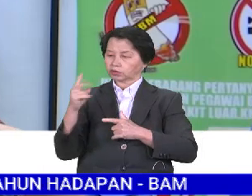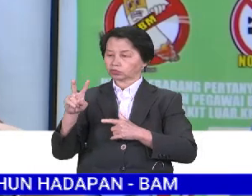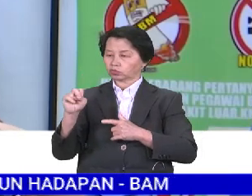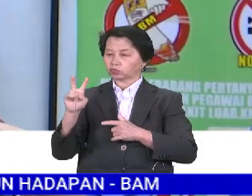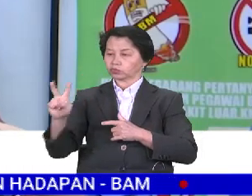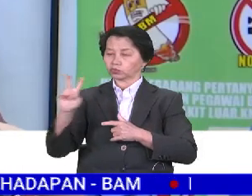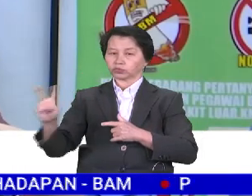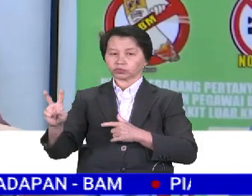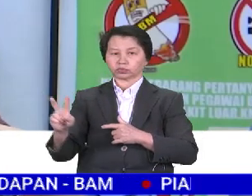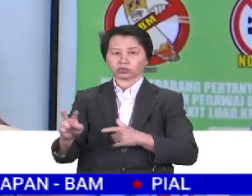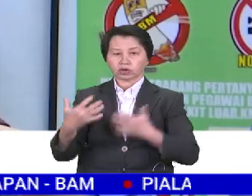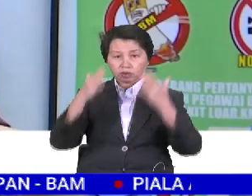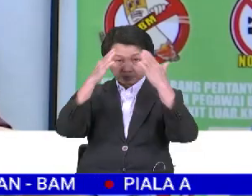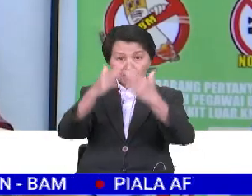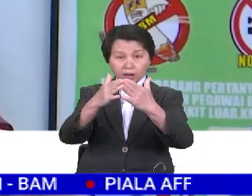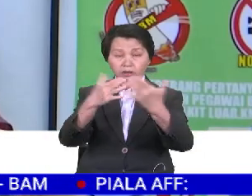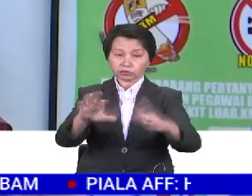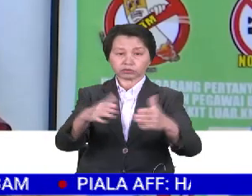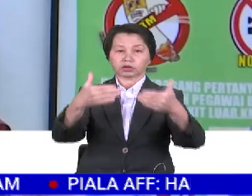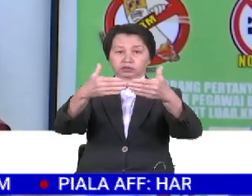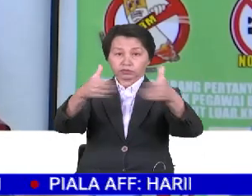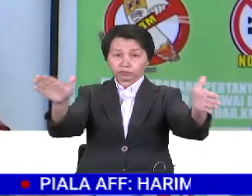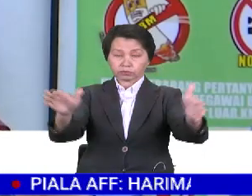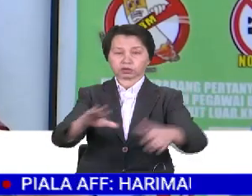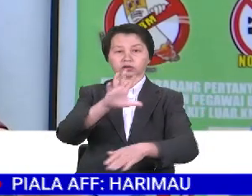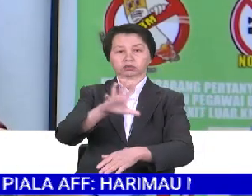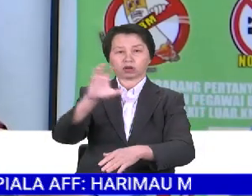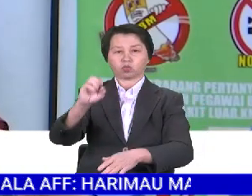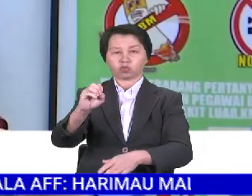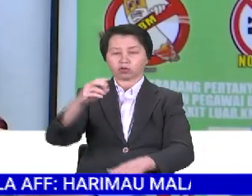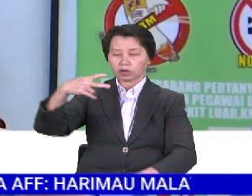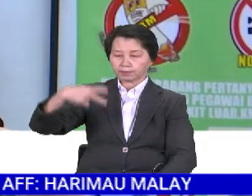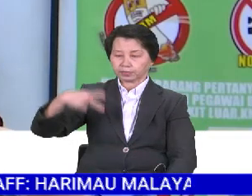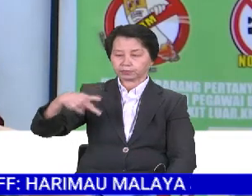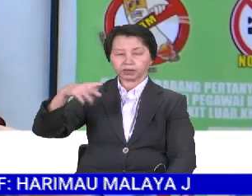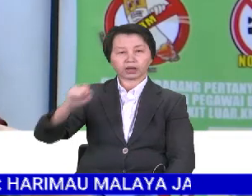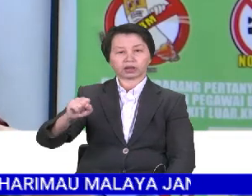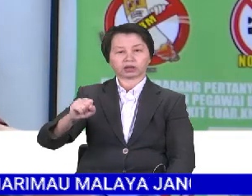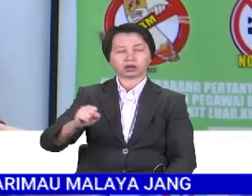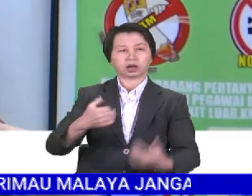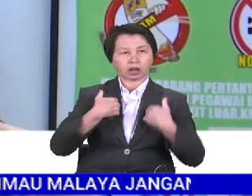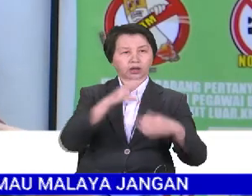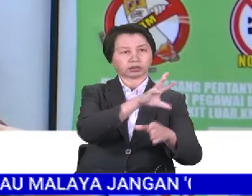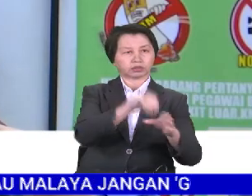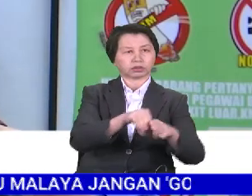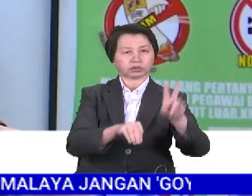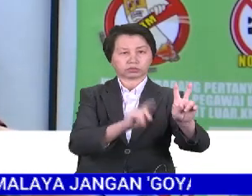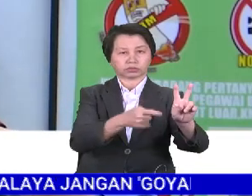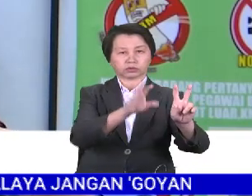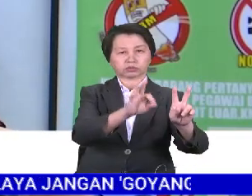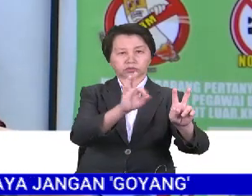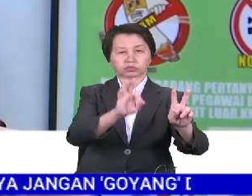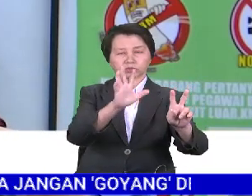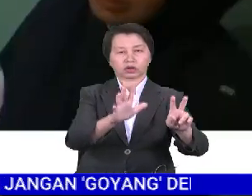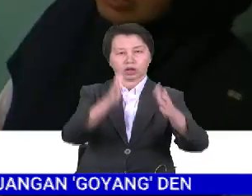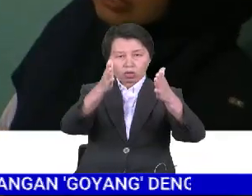kita tahu di Pahang telah pun dibuka sebanyak 50 buah PPS dengan melibatkan seramai 2,965